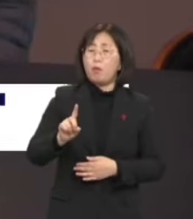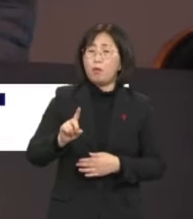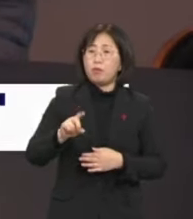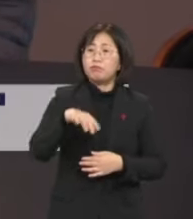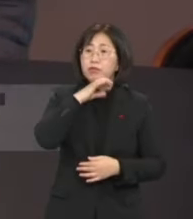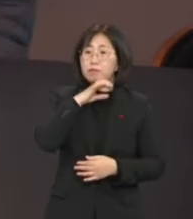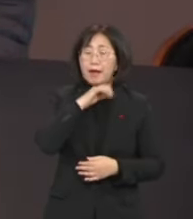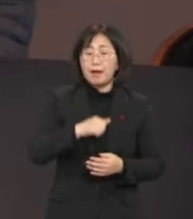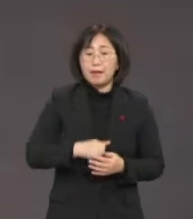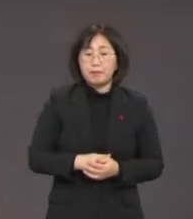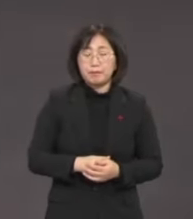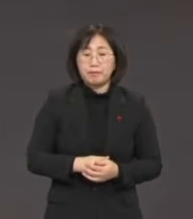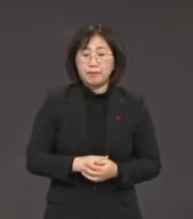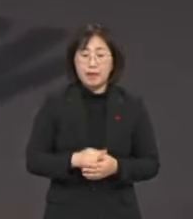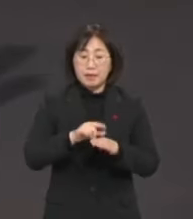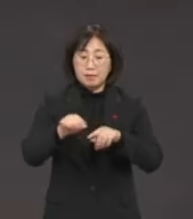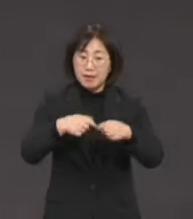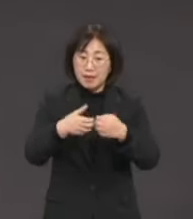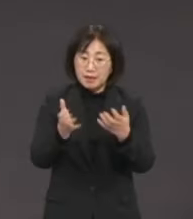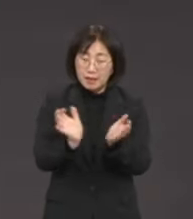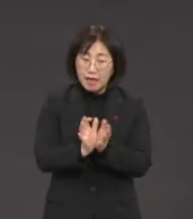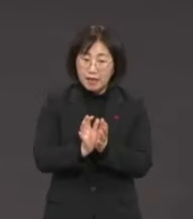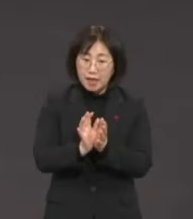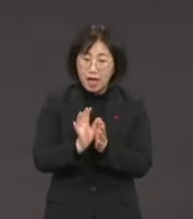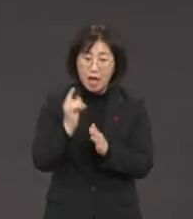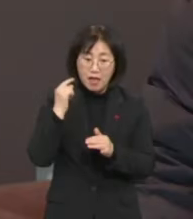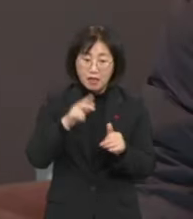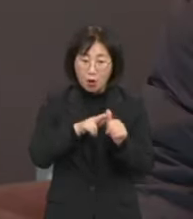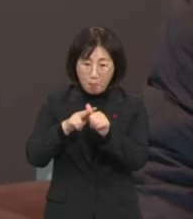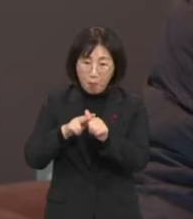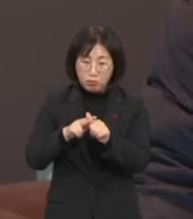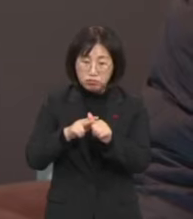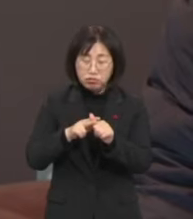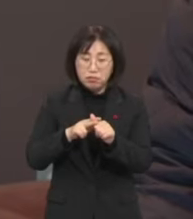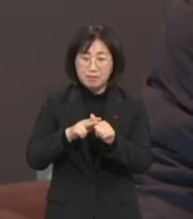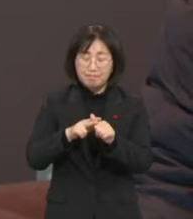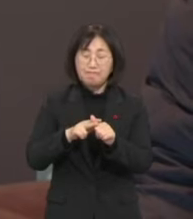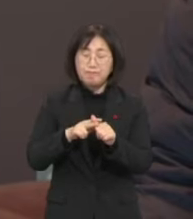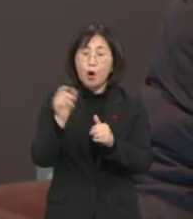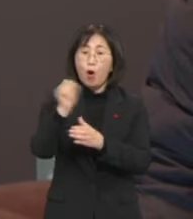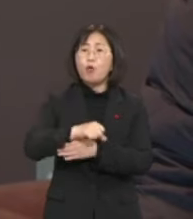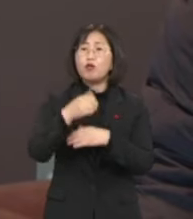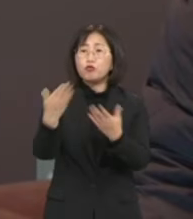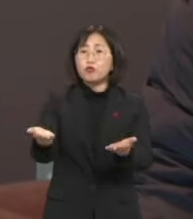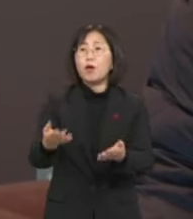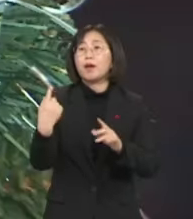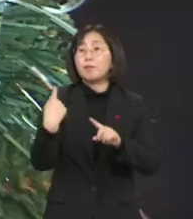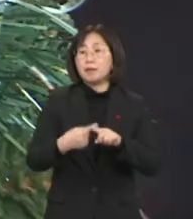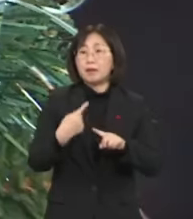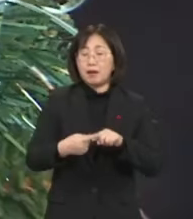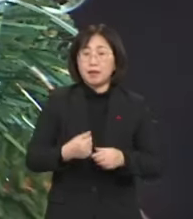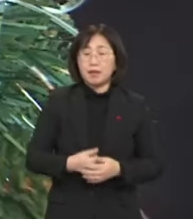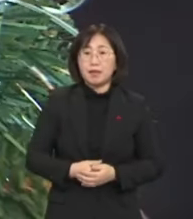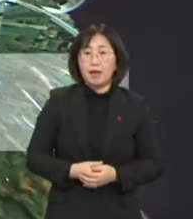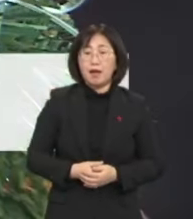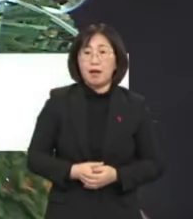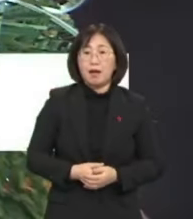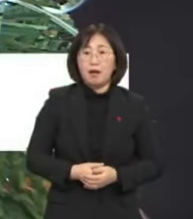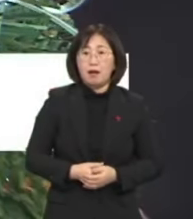가능한 기초의원들이 지자체의 모든 민감 정보에 접근할 수 있도록 열어준 판단이란 겁니다. 업체